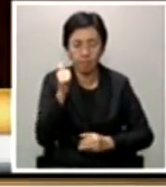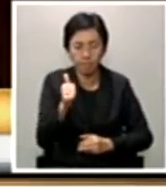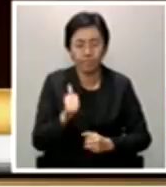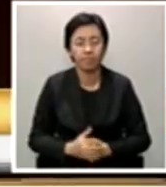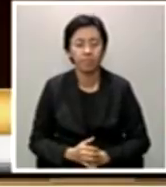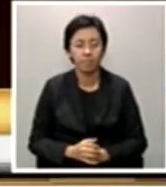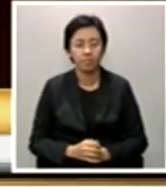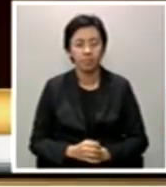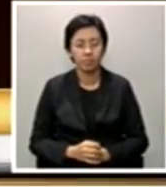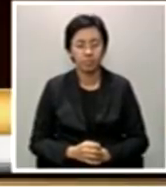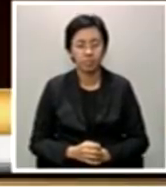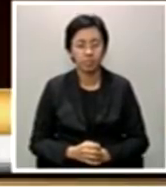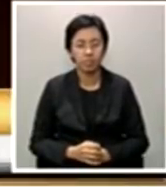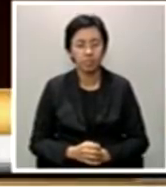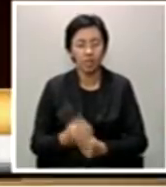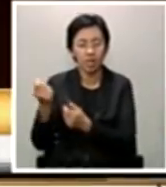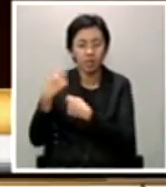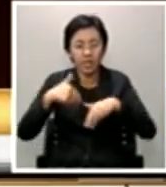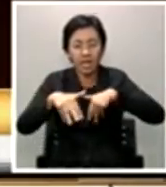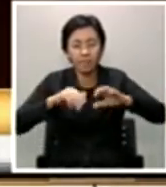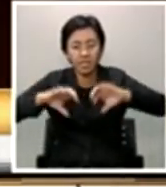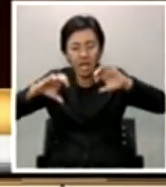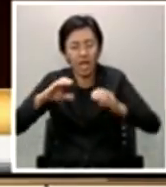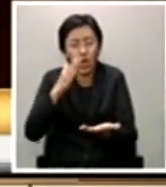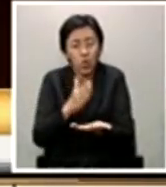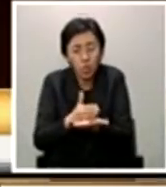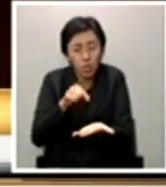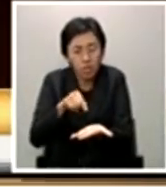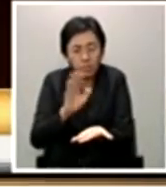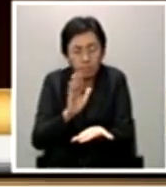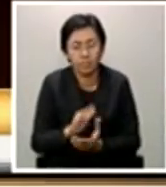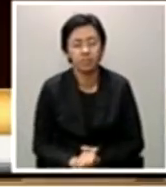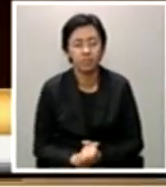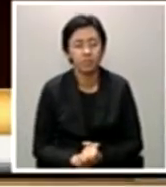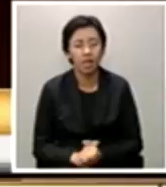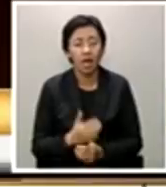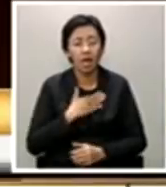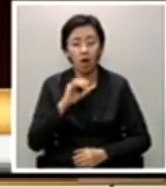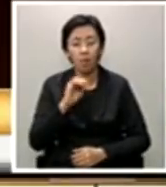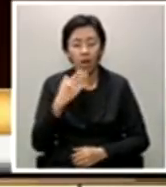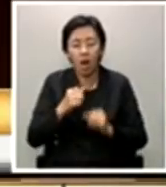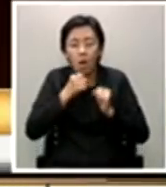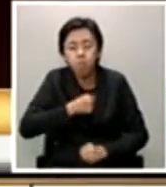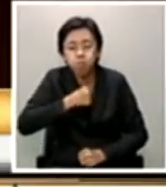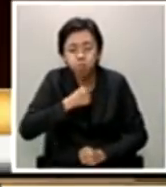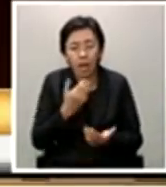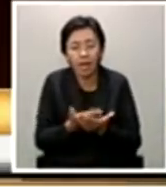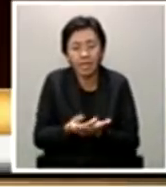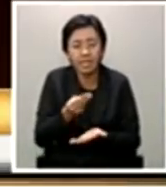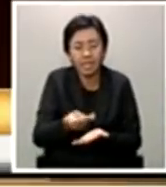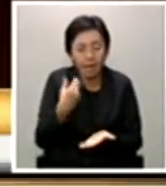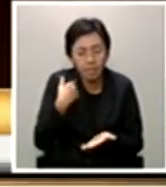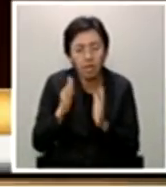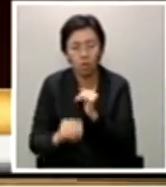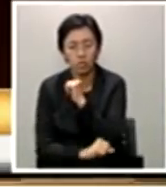ฉะนั้นในเรื่องของสวัสดิการประชารัฐมันไม่ได้หยุดอยู่แค่นี้เพราะเราสัญญาไว้แล้วว่าคนแก่ต้องได้คนจ